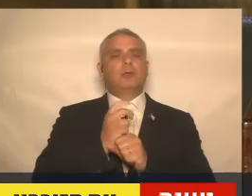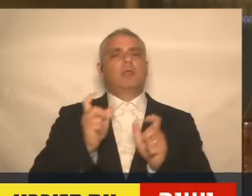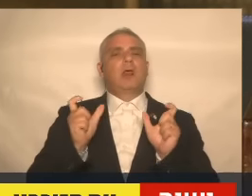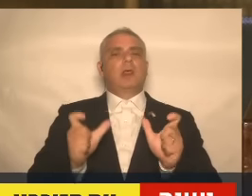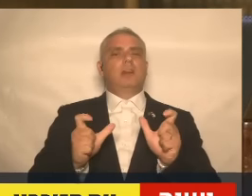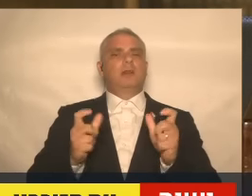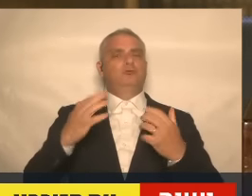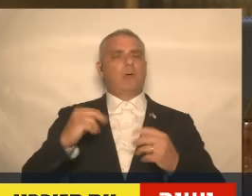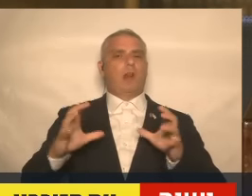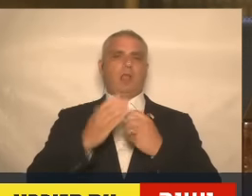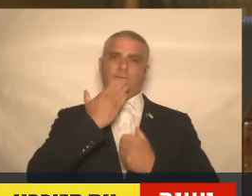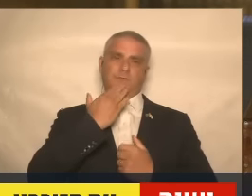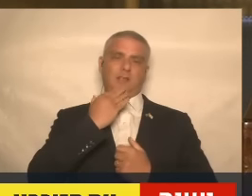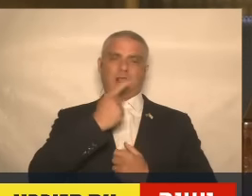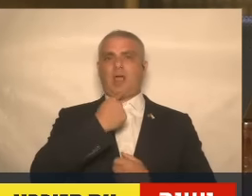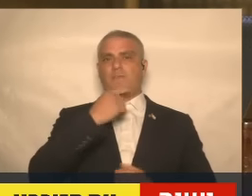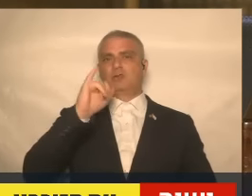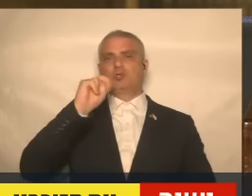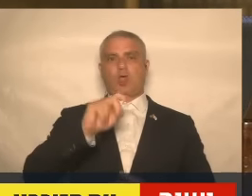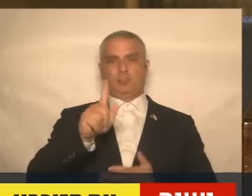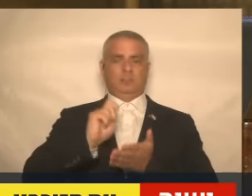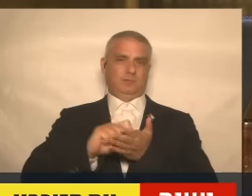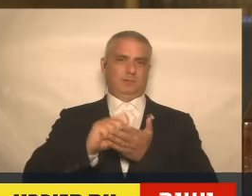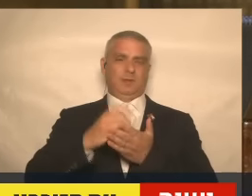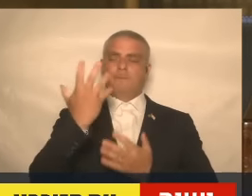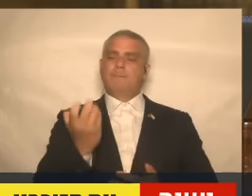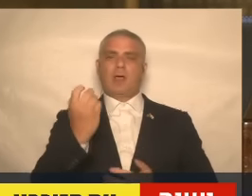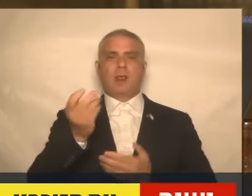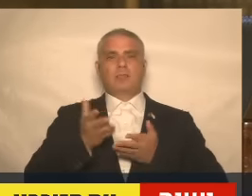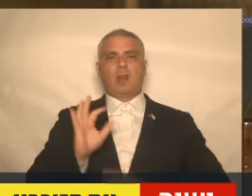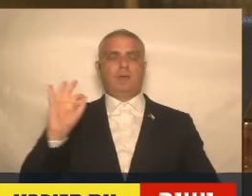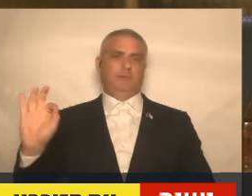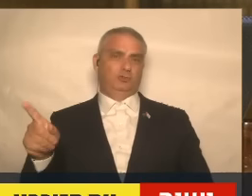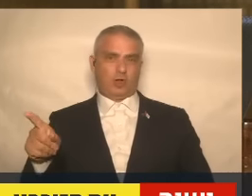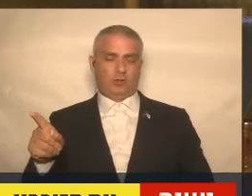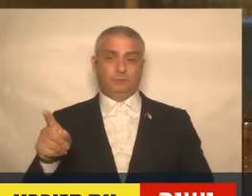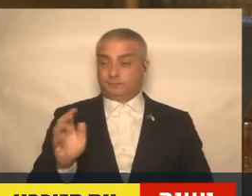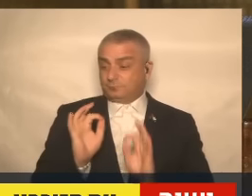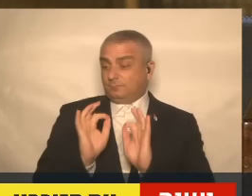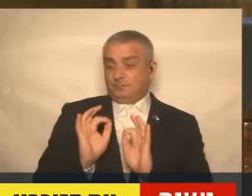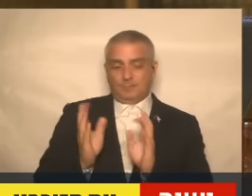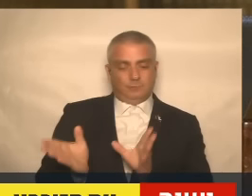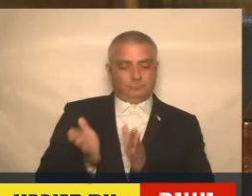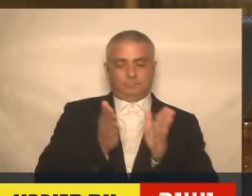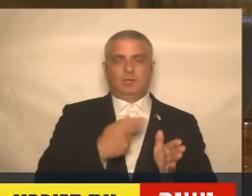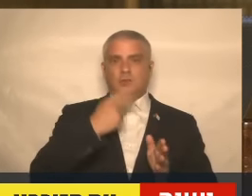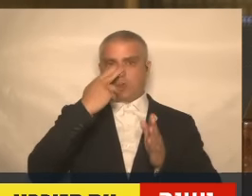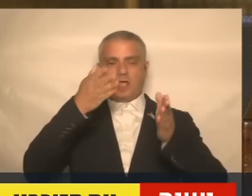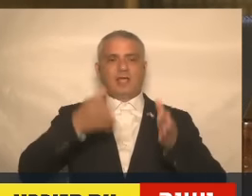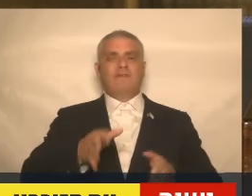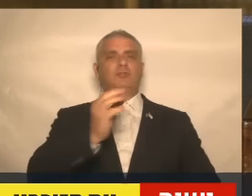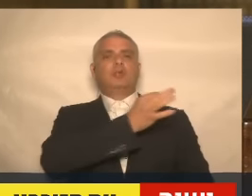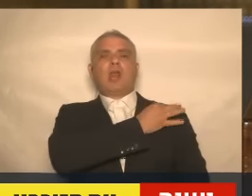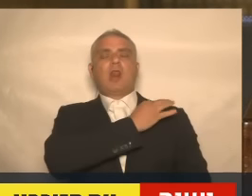על עם ישראל, השאיר יוני דברים בהקלטה לבנו. ממש לצידו אני רואה את קברו של